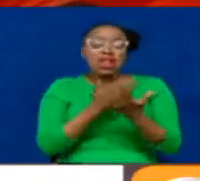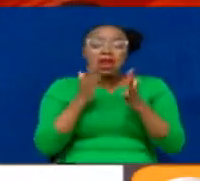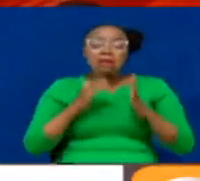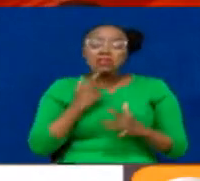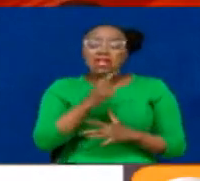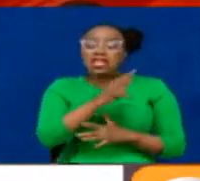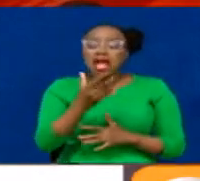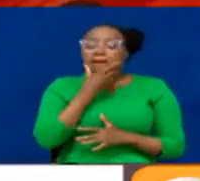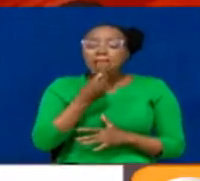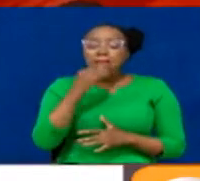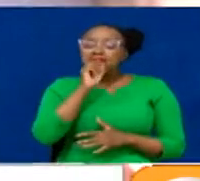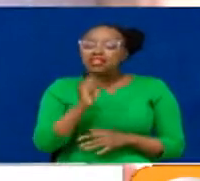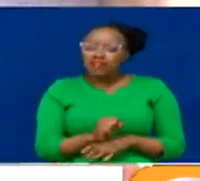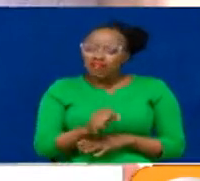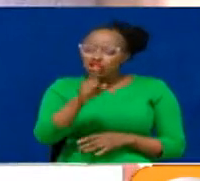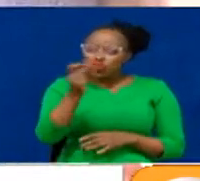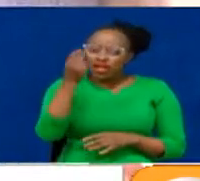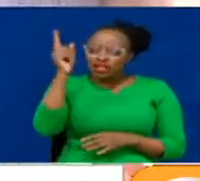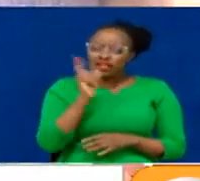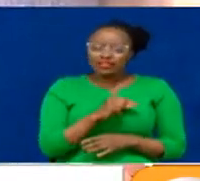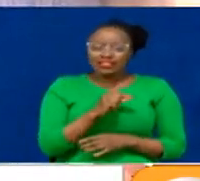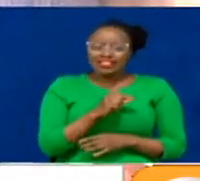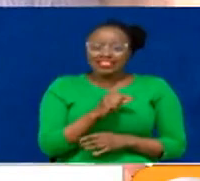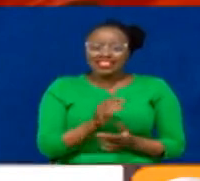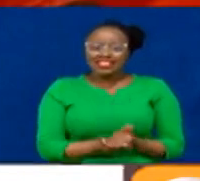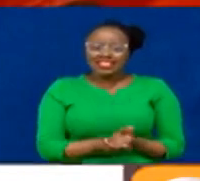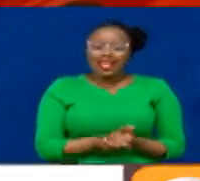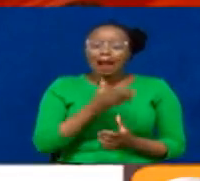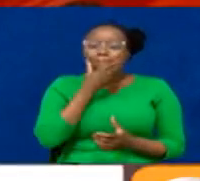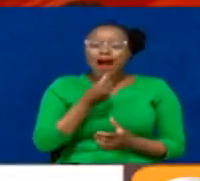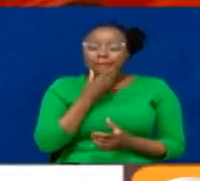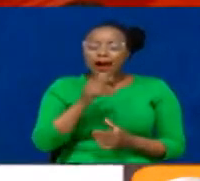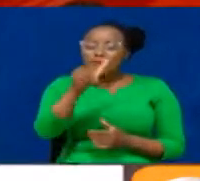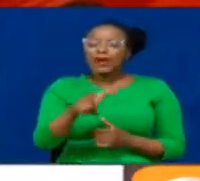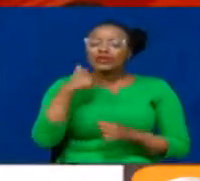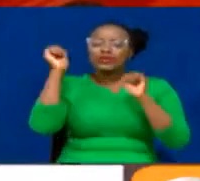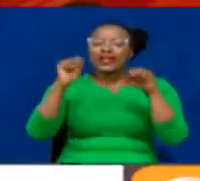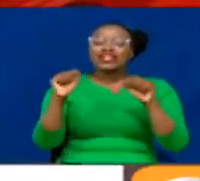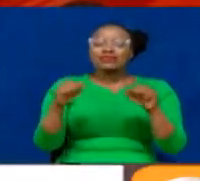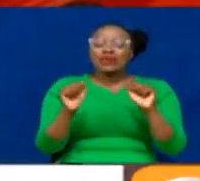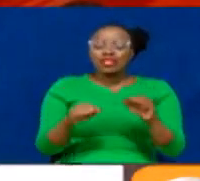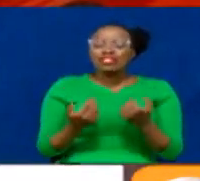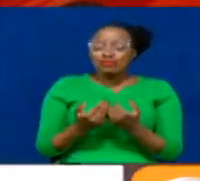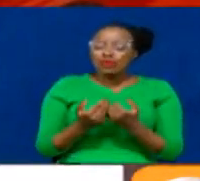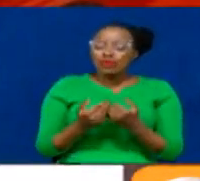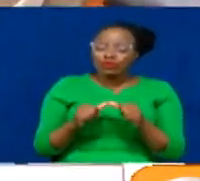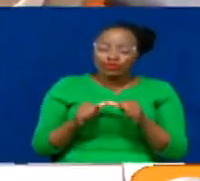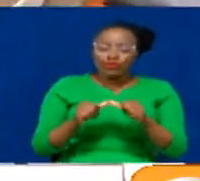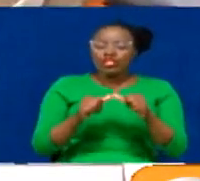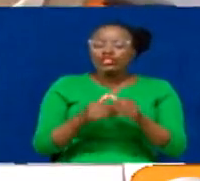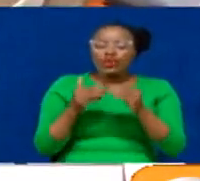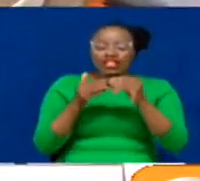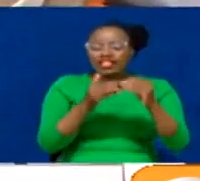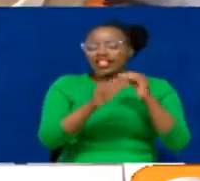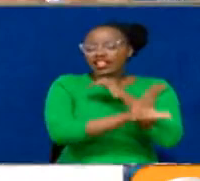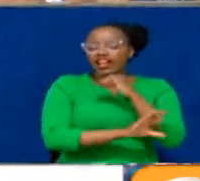nyinyi ate baba ni mzee. Mnanielewa? Baba ni mtu anaweza kuendesha hii nishi na mbele.